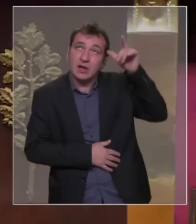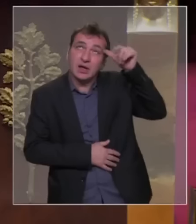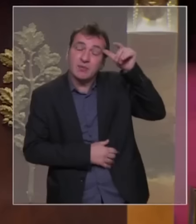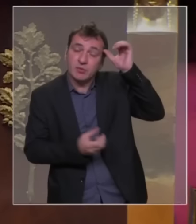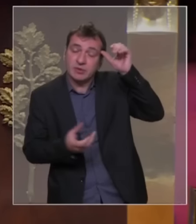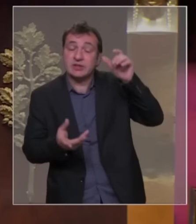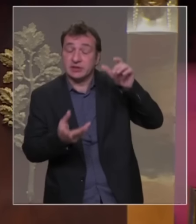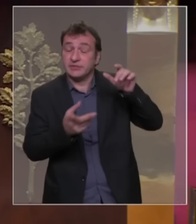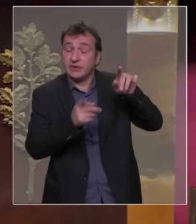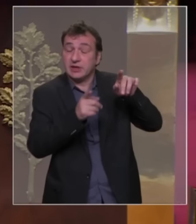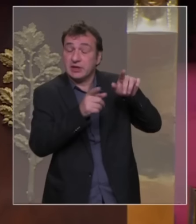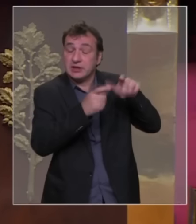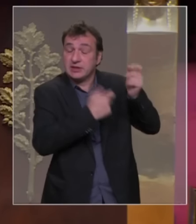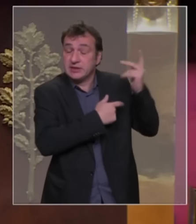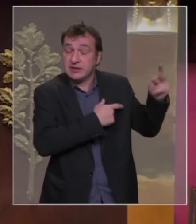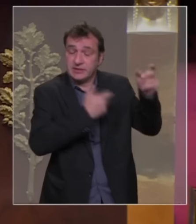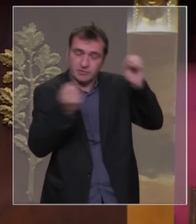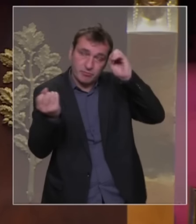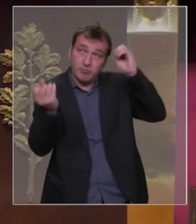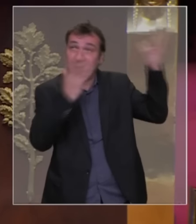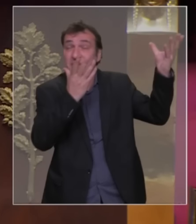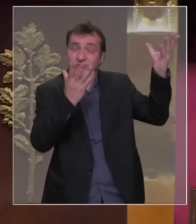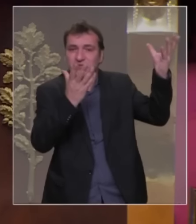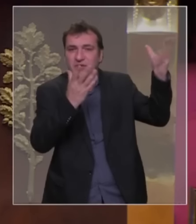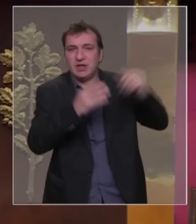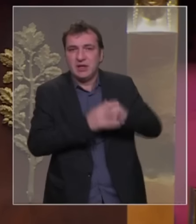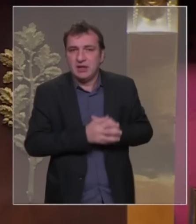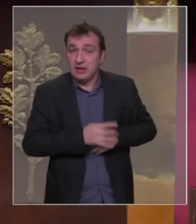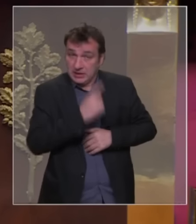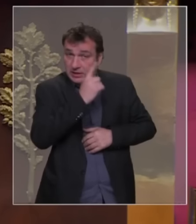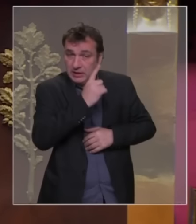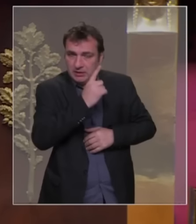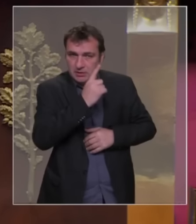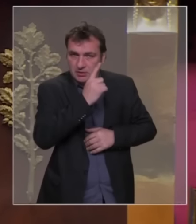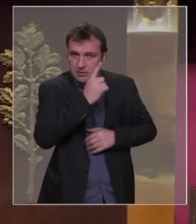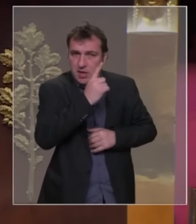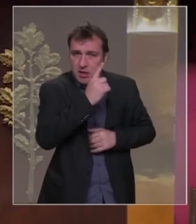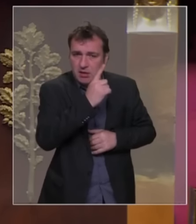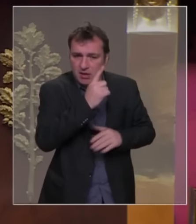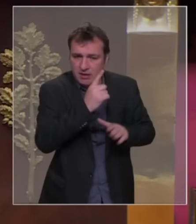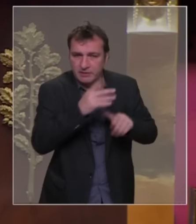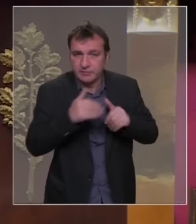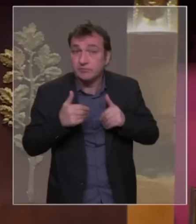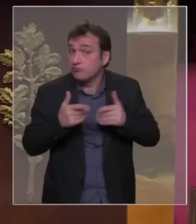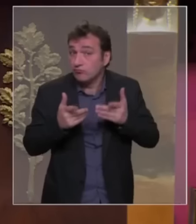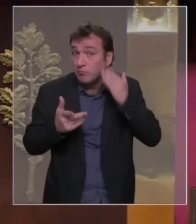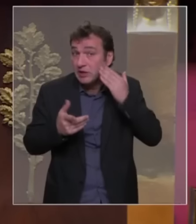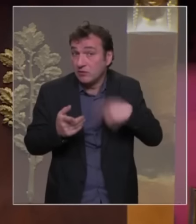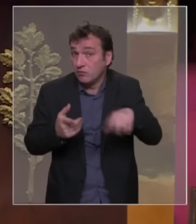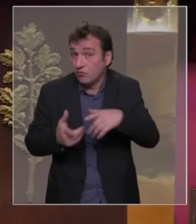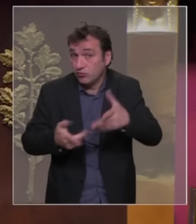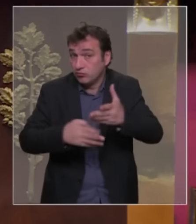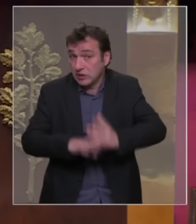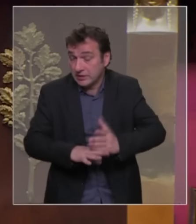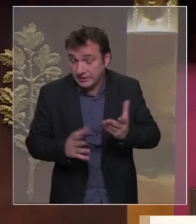institutions. Un peu de silence. Et c'est cette idée qui animera aussi longtemps que vous le déciderez, et c'est bien vous qui le